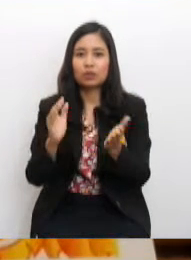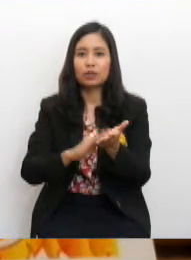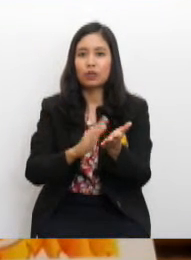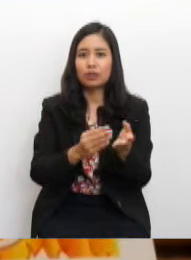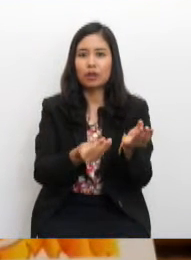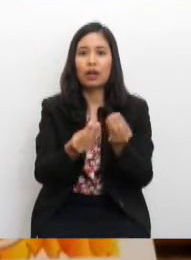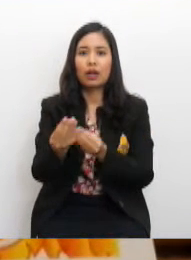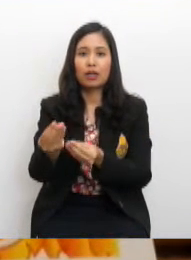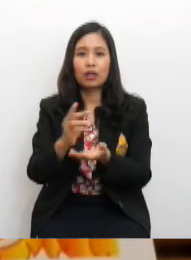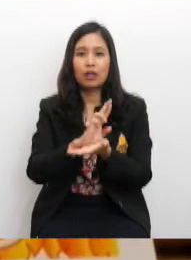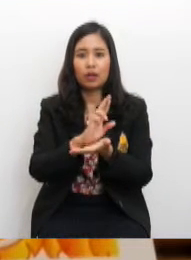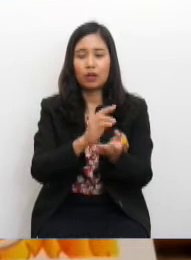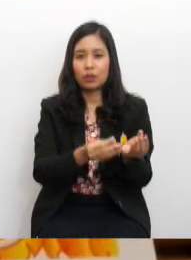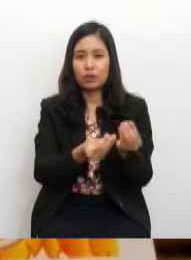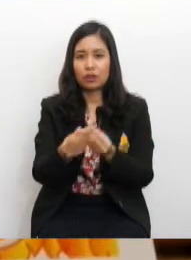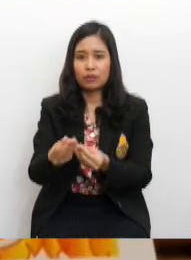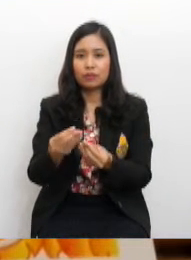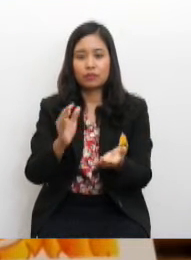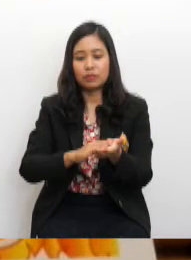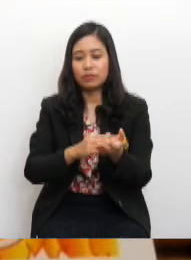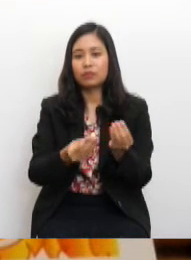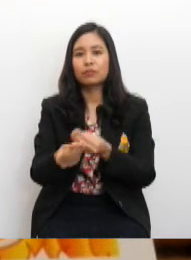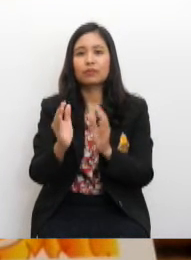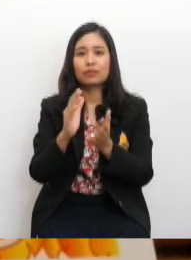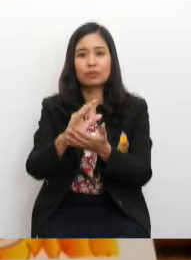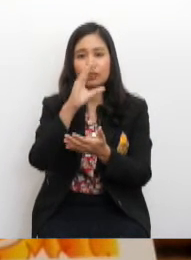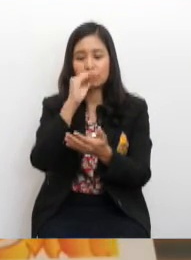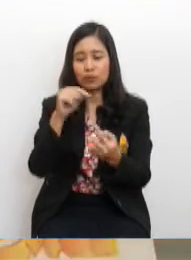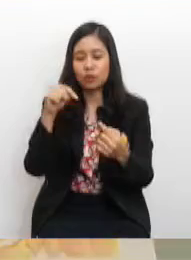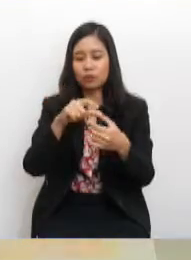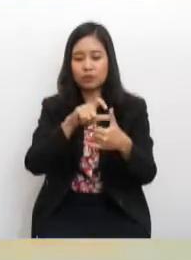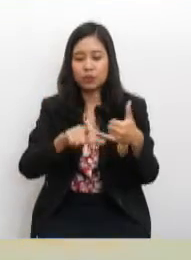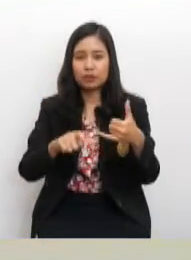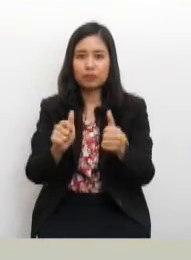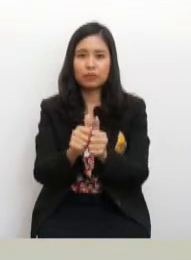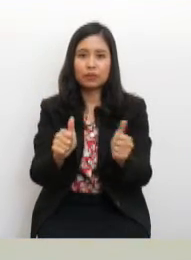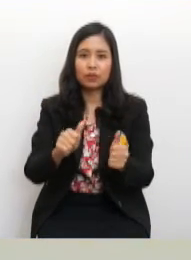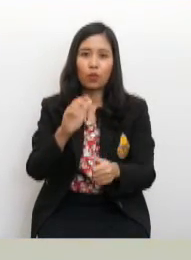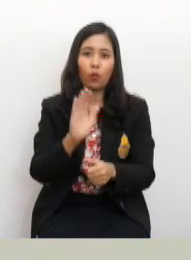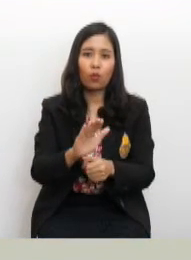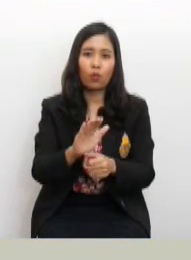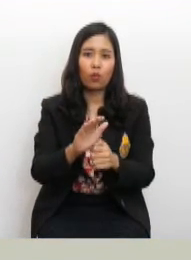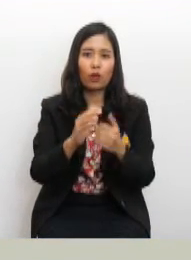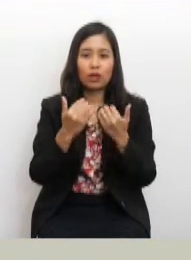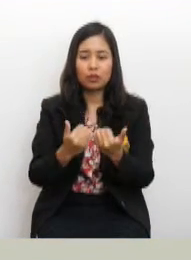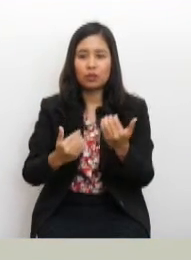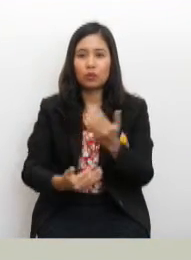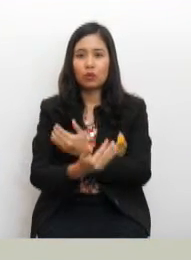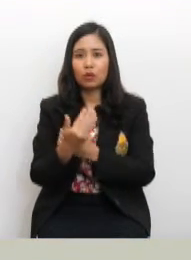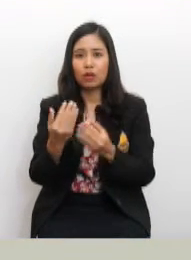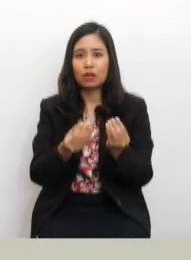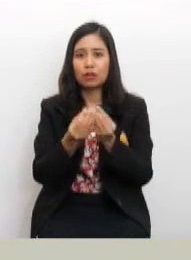ตอบแทนน่าจะเป็นสิ่งที่ส่งเสริมให้นักเรียนได้มีพฤติกรรมที่ดีขึ้นได้ก็ขอมีโอกาสตรงนี้